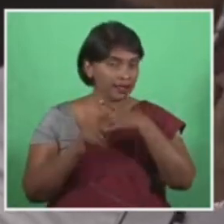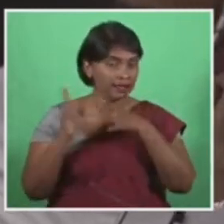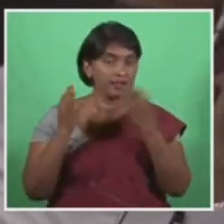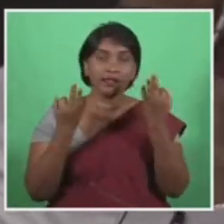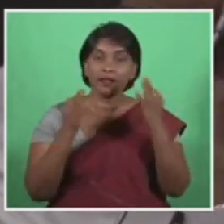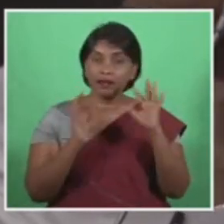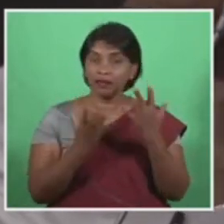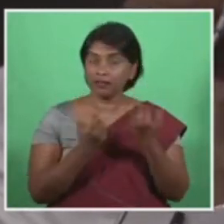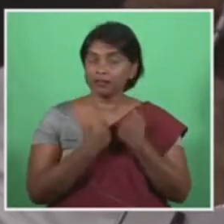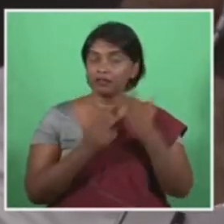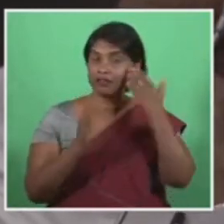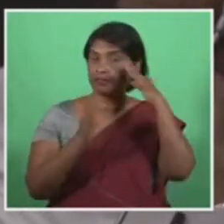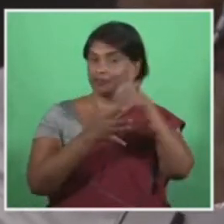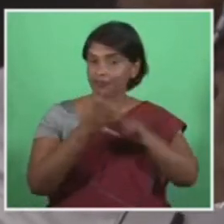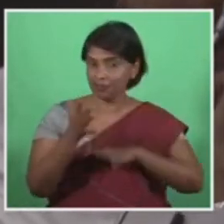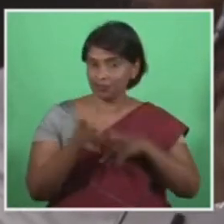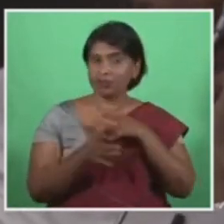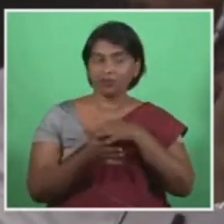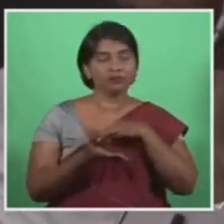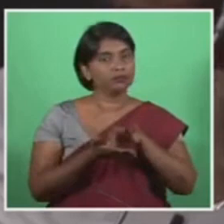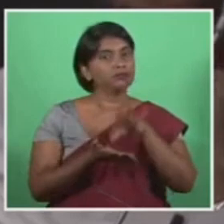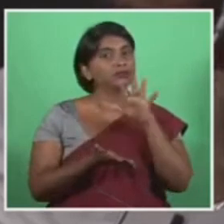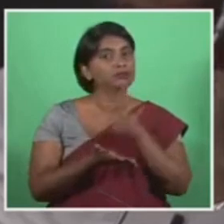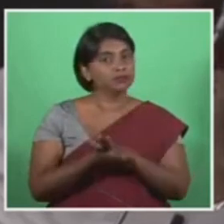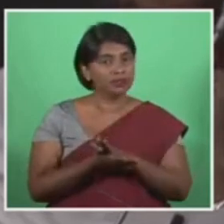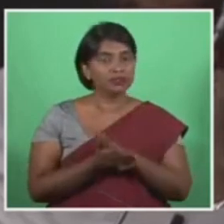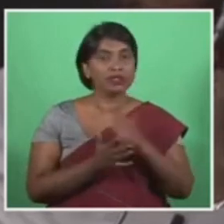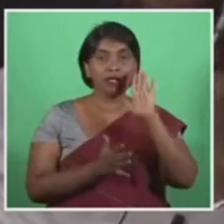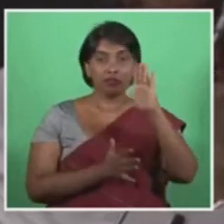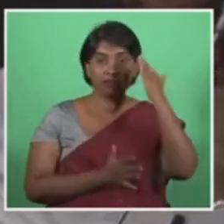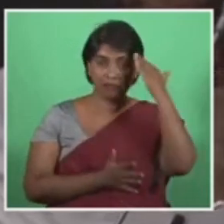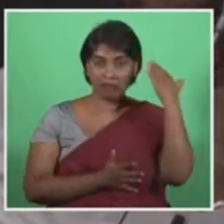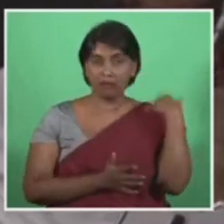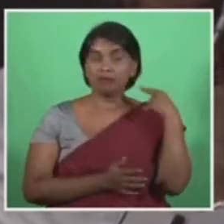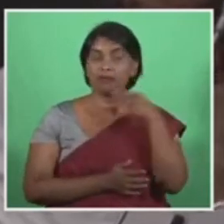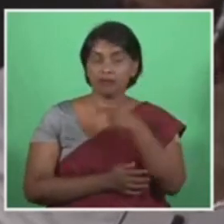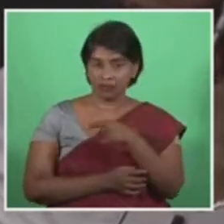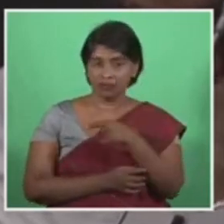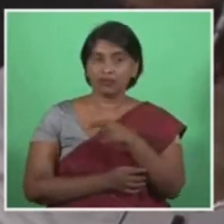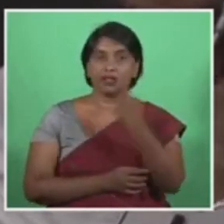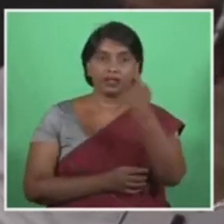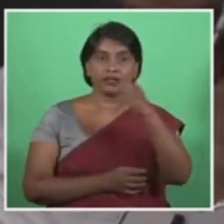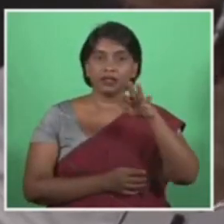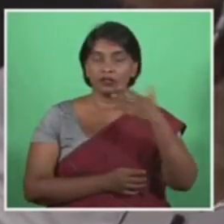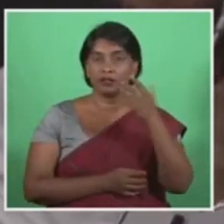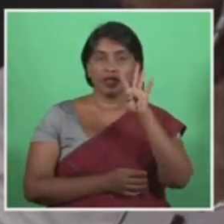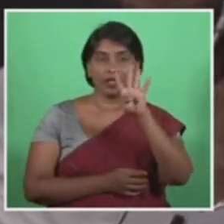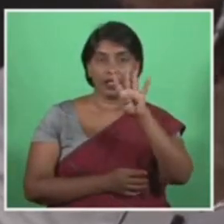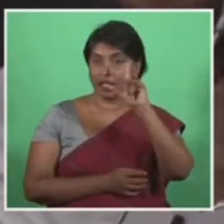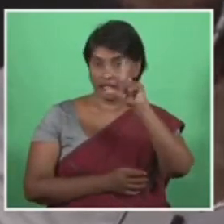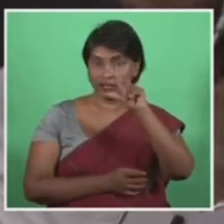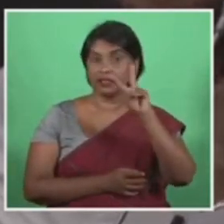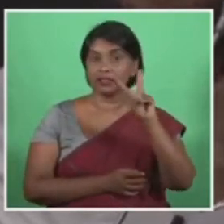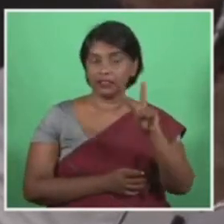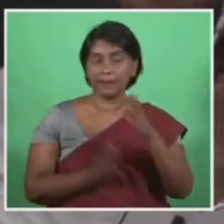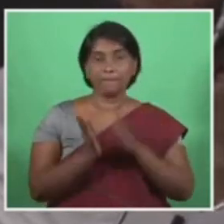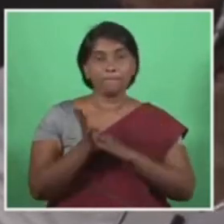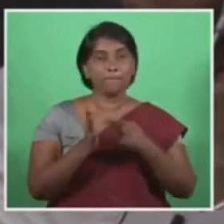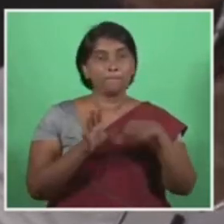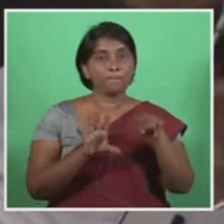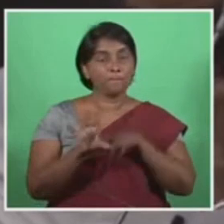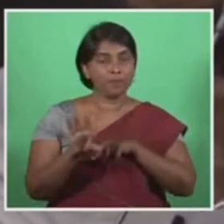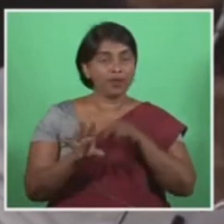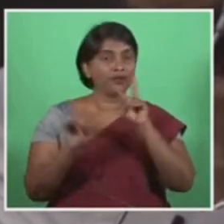वीमे प्रकाशने तहवरुकर सिरम भंडार नायक मेथिनी एकदा समझे हेत्त देखे मै